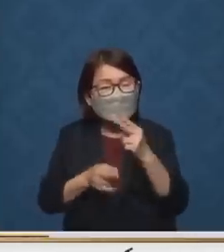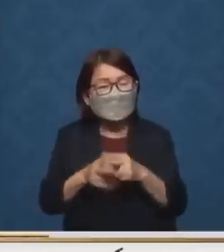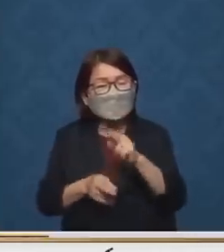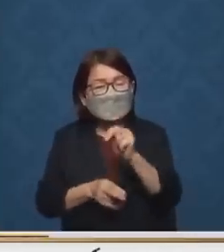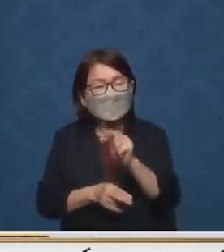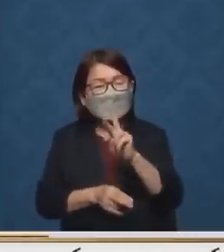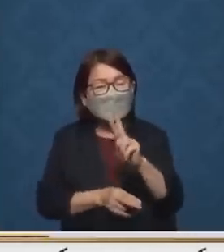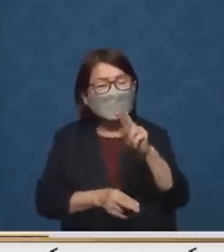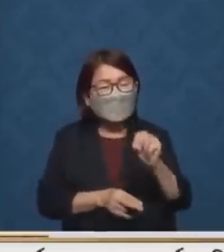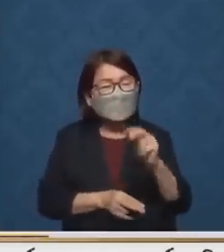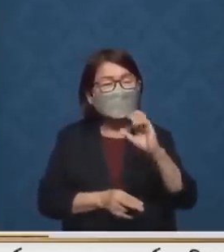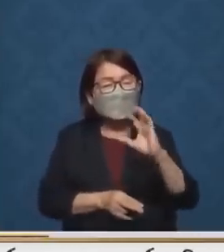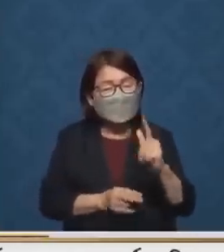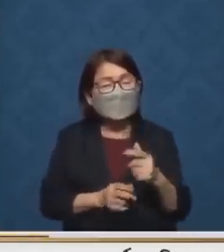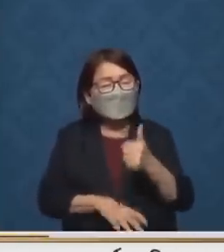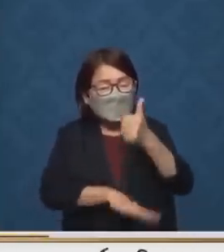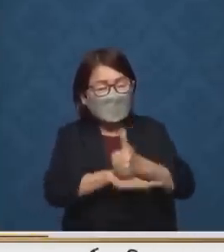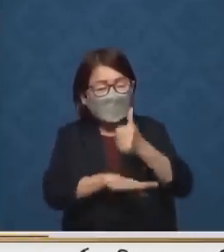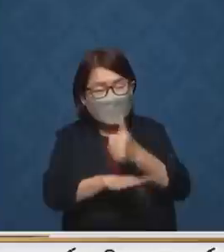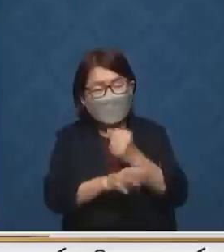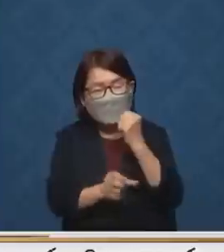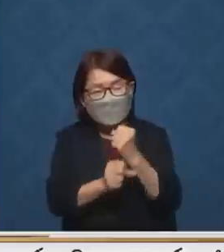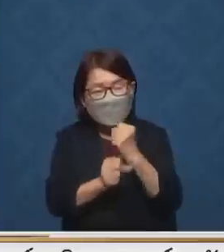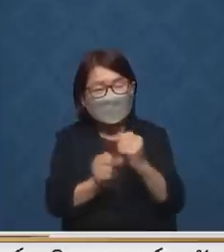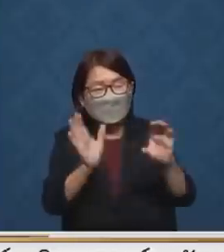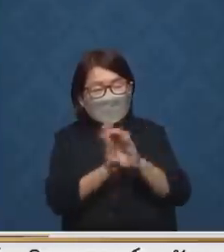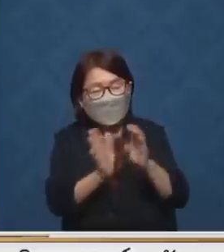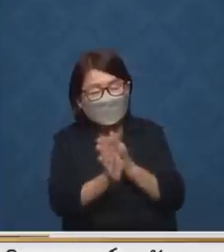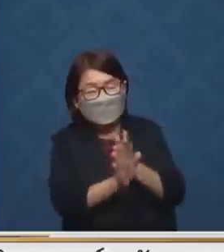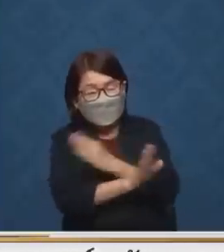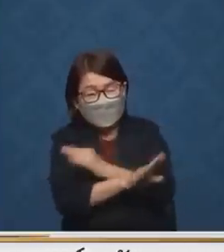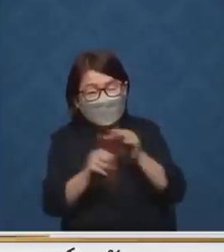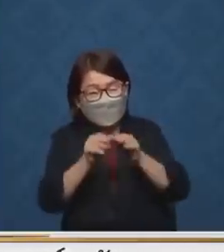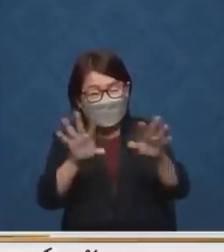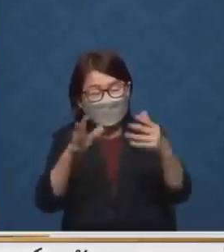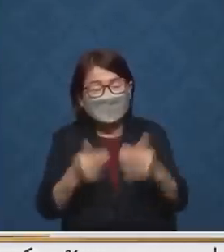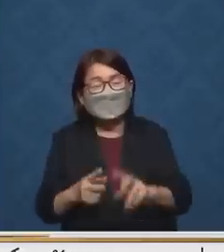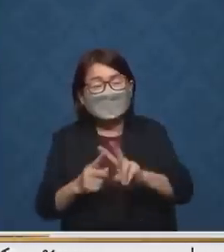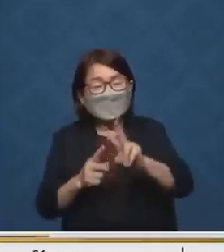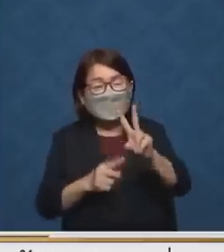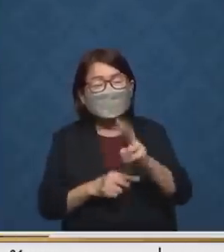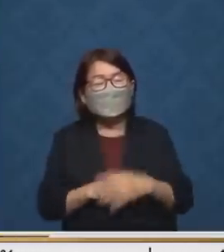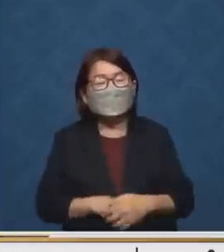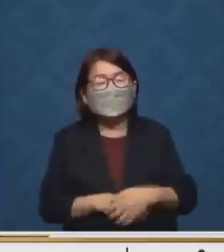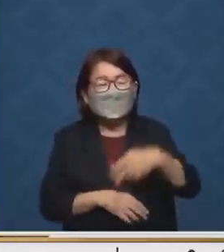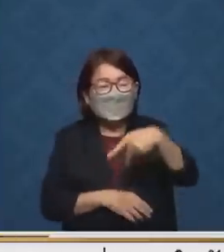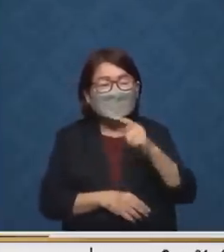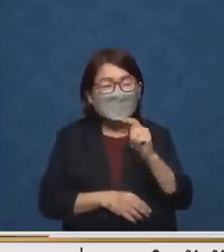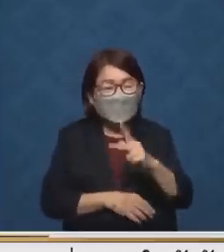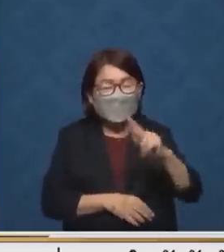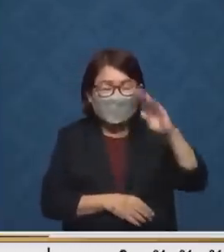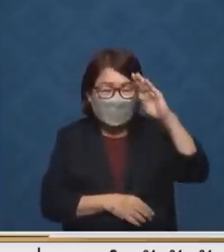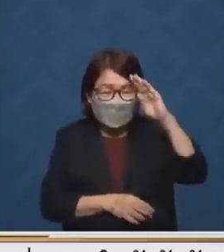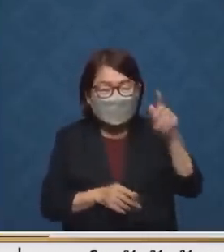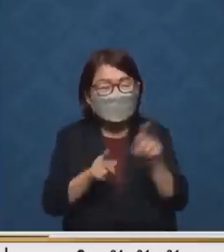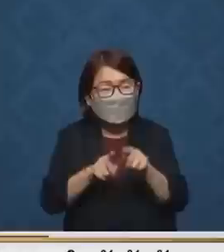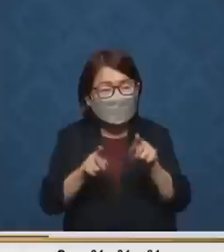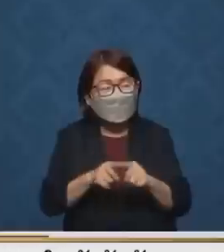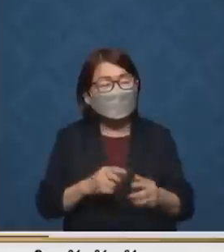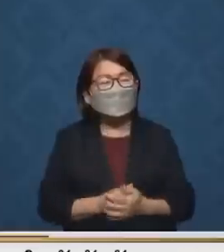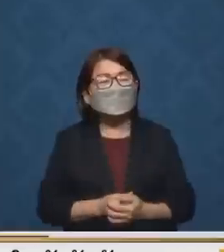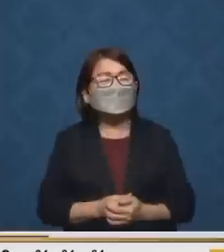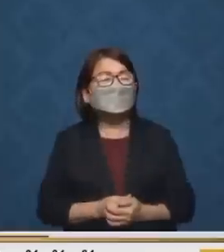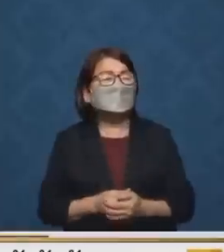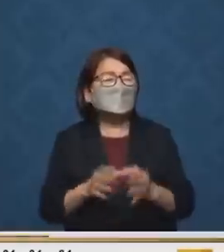เป็หัวหนาคณะทำงานนั่กคอในภาพทผมข้ไปก่อนหน้านี้คนต่อไปเป็พันโทปกาศิธ ทูปไทยสง นี่คือเจ้า